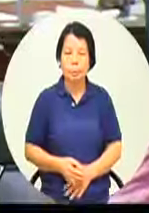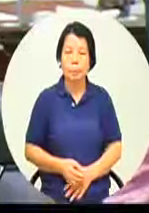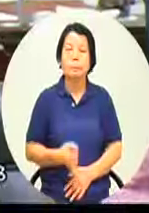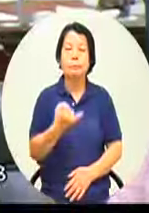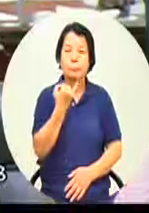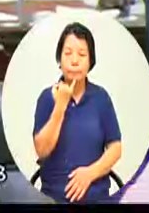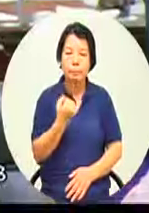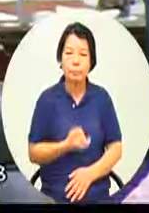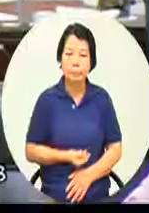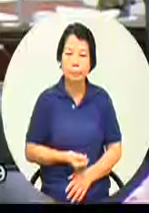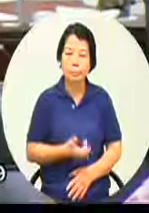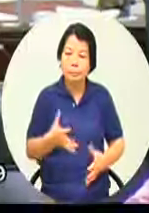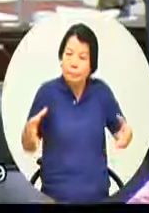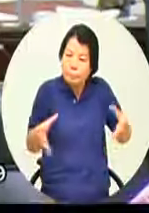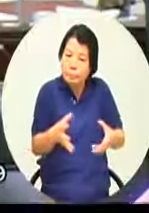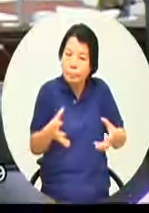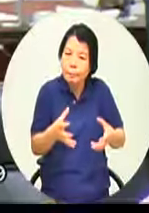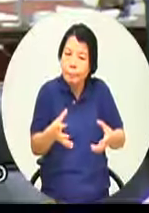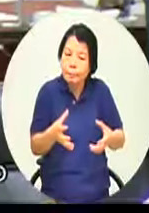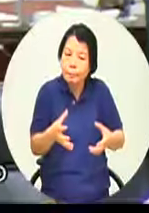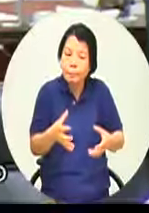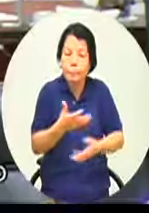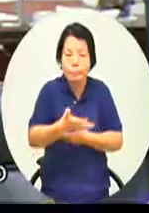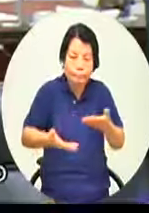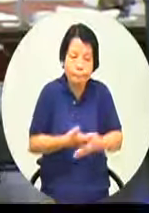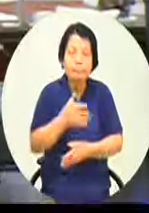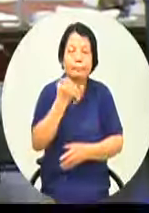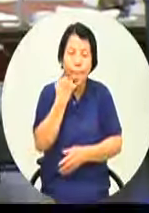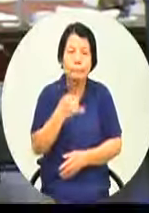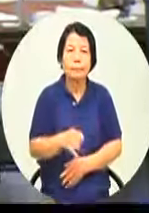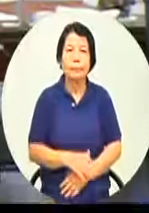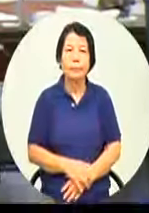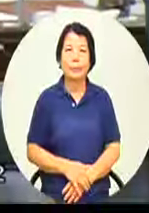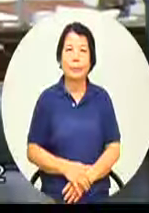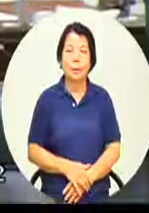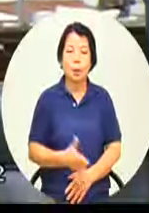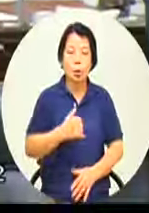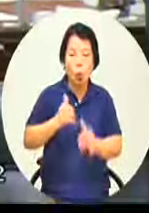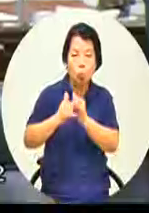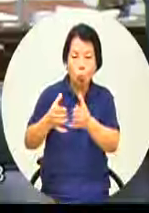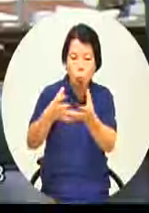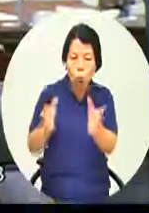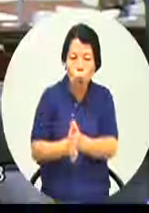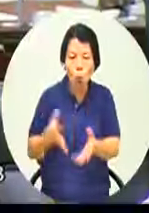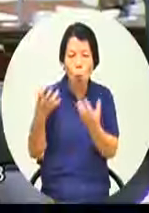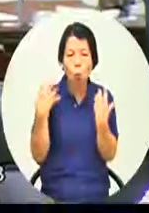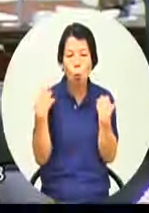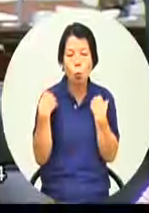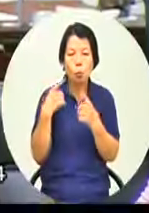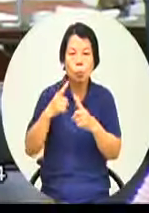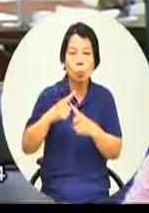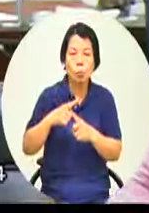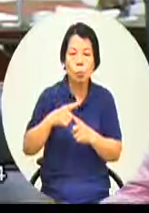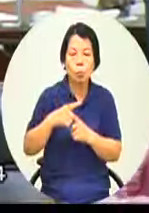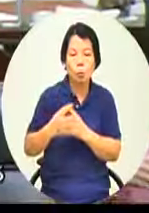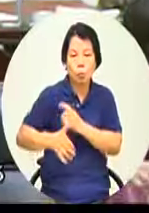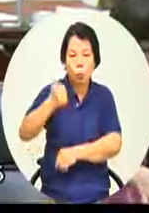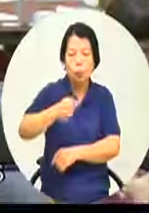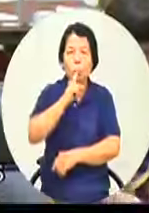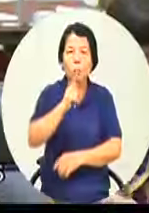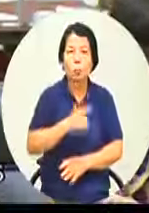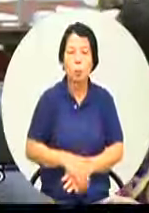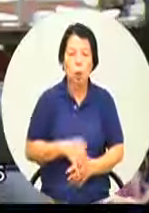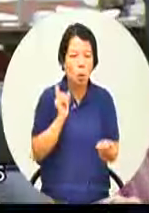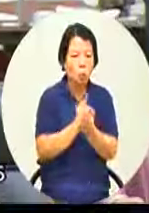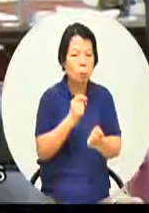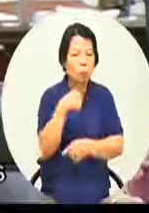个共存和平的一个基础。哦，就像那一个民间团体的负责人他告诉我，他说其实面对